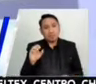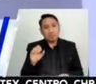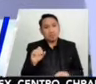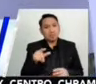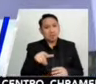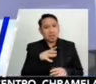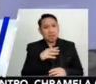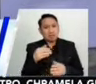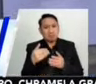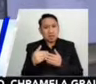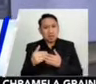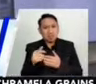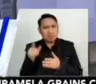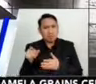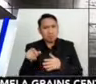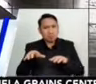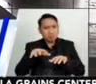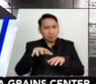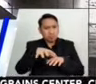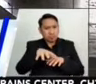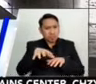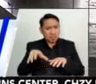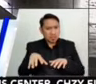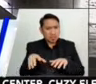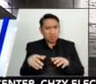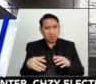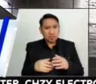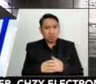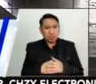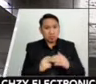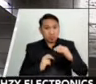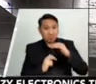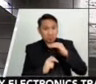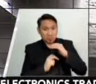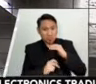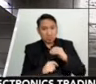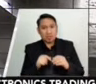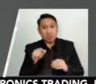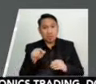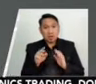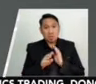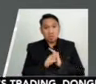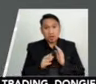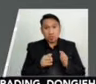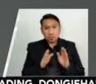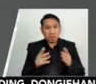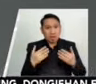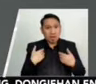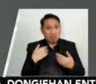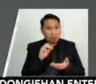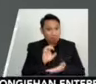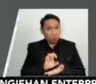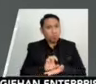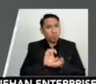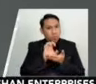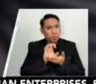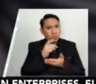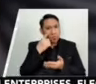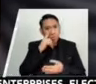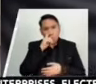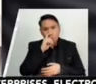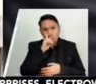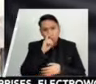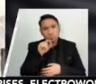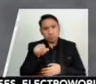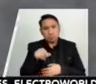at istasyon ng ginagawang subway. Isa rin ito sa mga busway station na merong elevator para sa mga may edad at may kapansanan. Yun